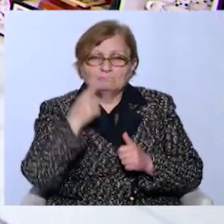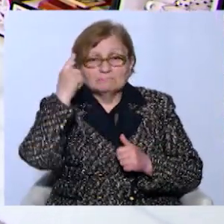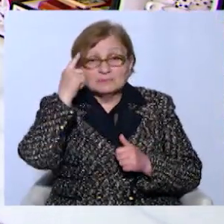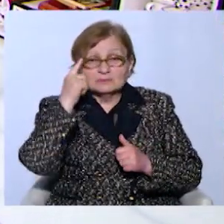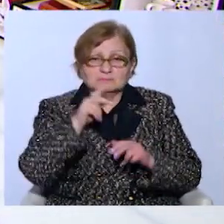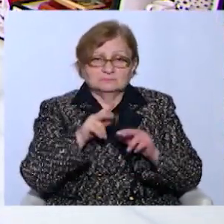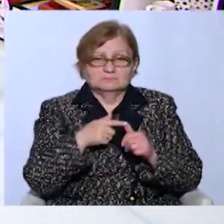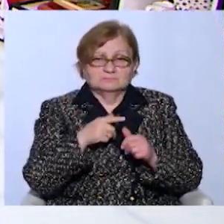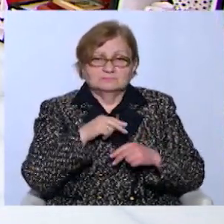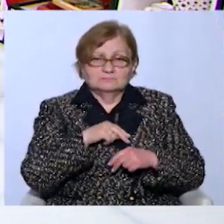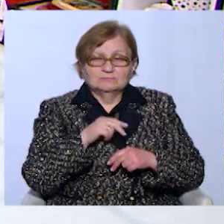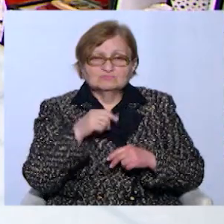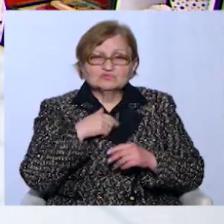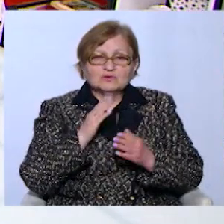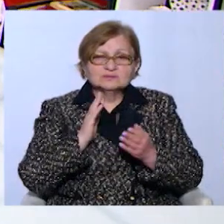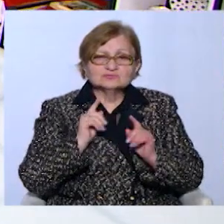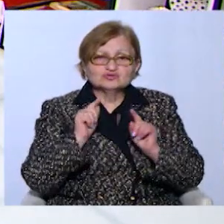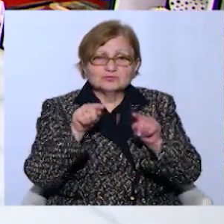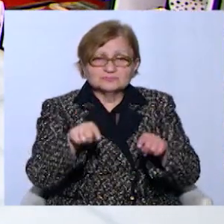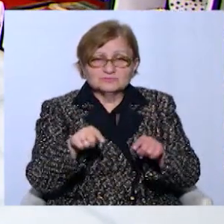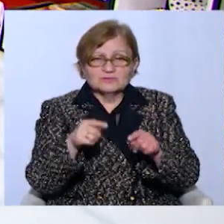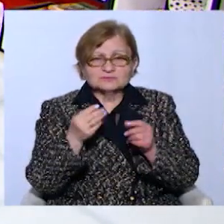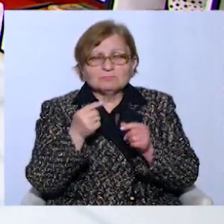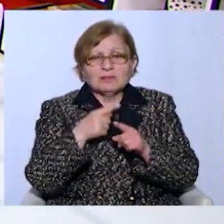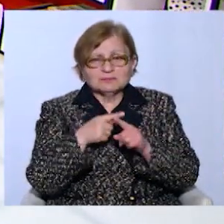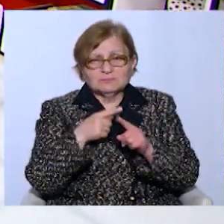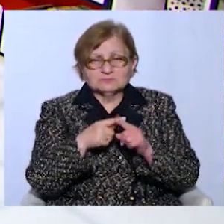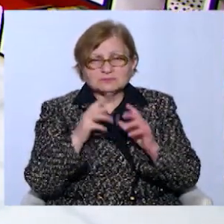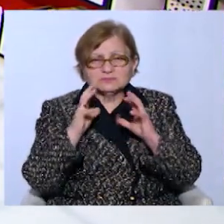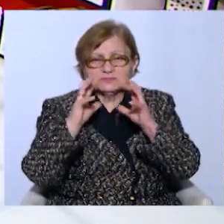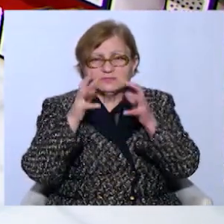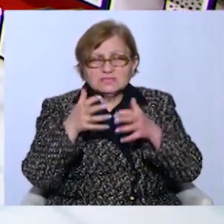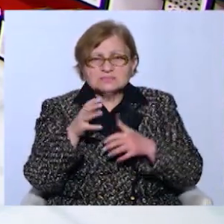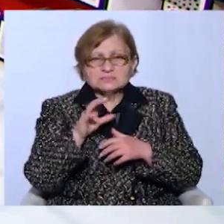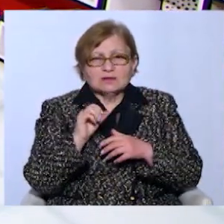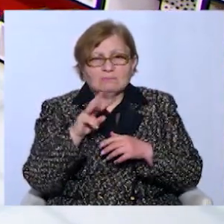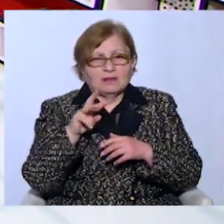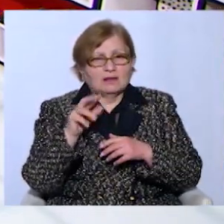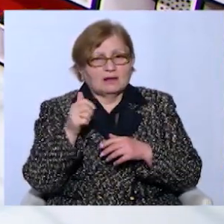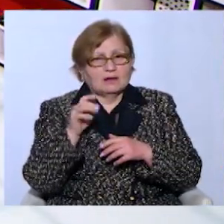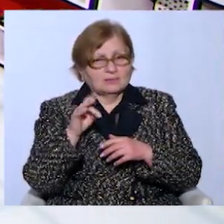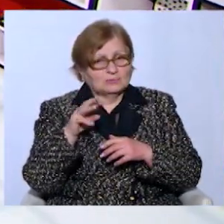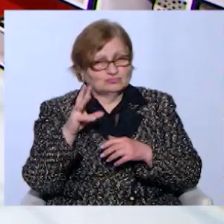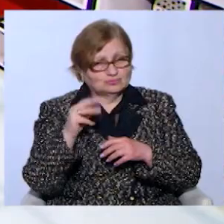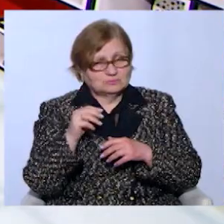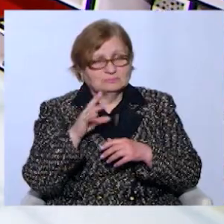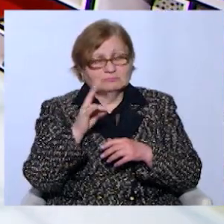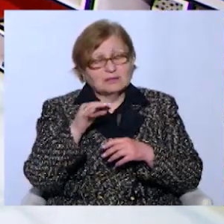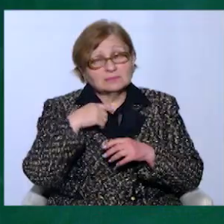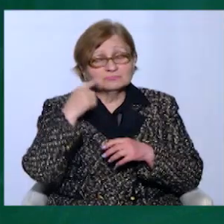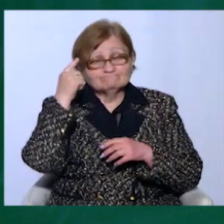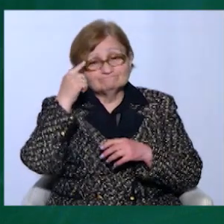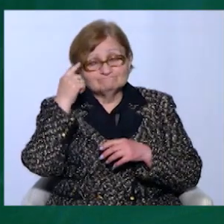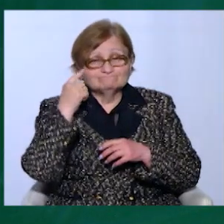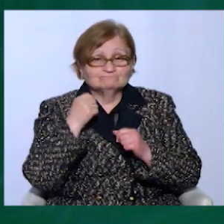შევდივართ ამ სამყაროში, რასაც თქვი ხო მათემატიკის მშვენიერ სამყაროში, მაქვს უფლება რომ ესე ვთქვა. მაგრამ თუ დავფიქრდებით მეორე